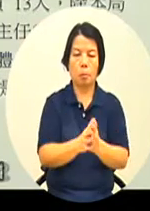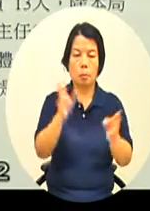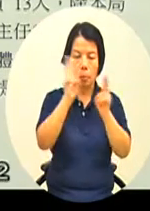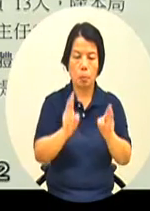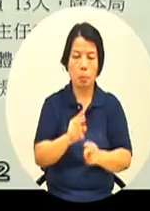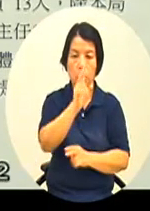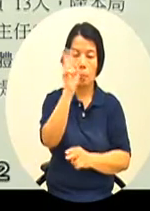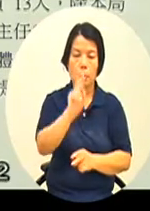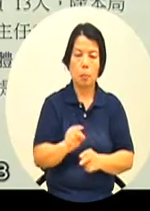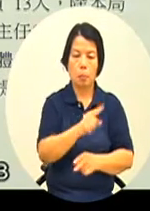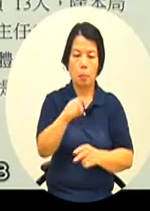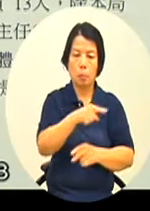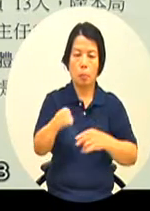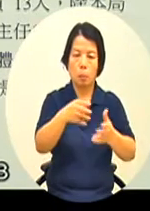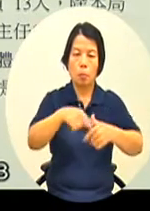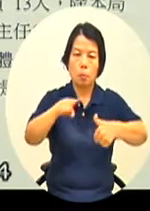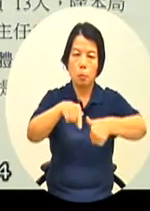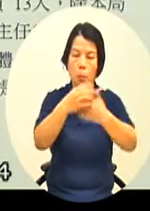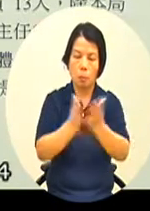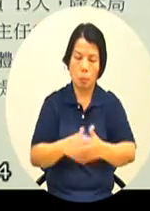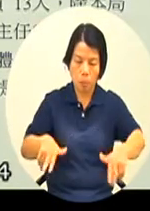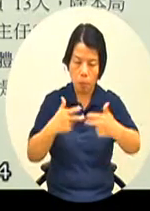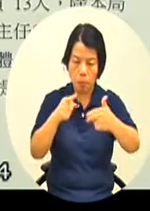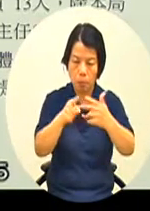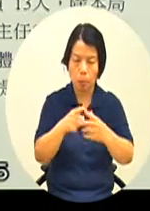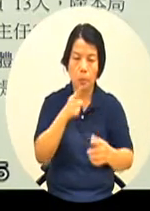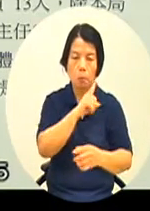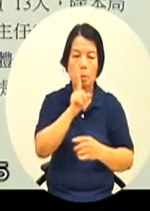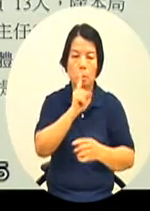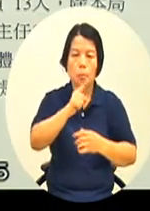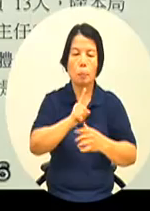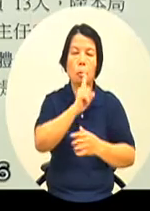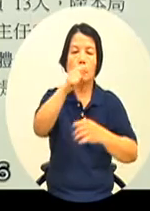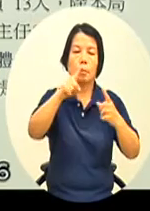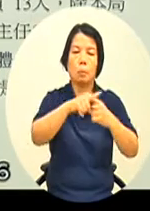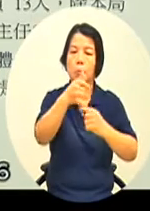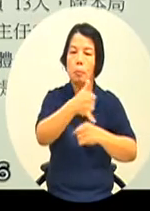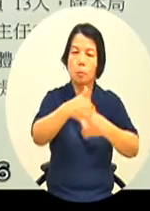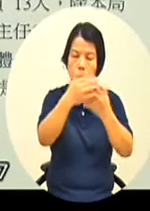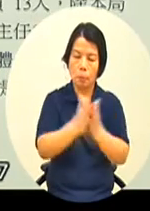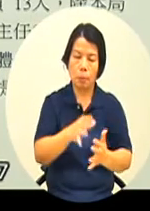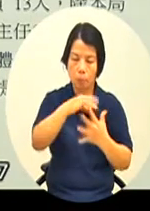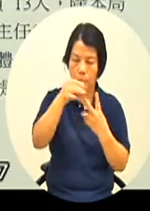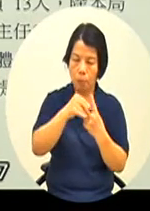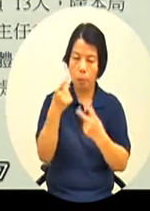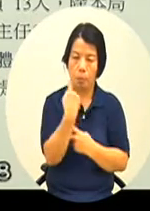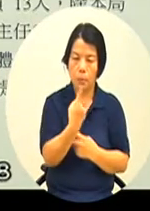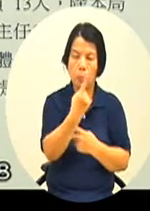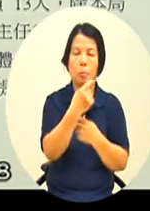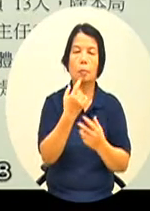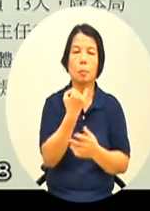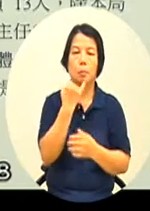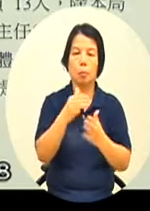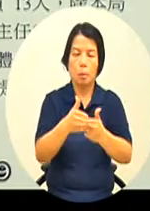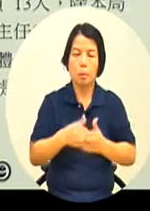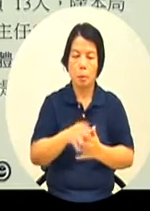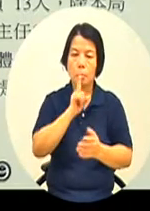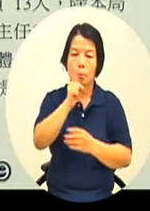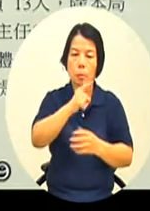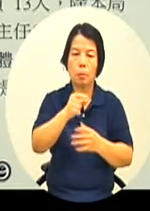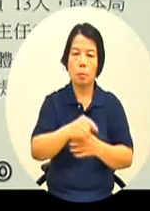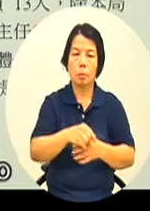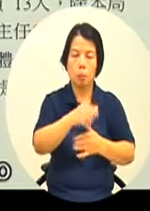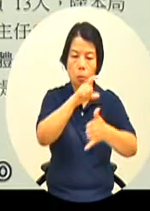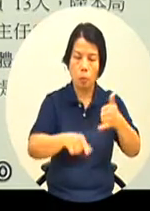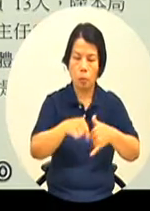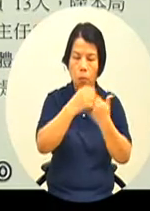提供多元参与方式，让诉愿人得于申请时自行择一为之。市府为了审议诉愿案件，下设诉